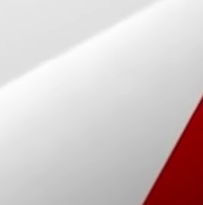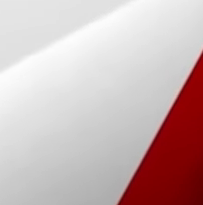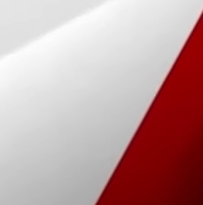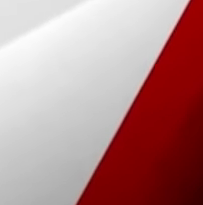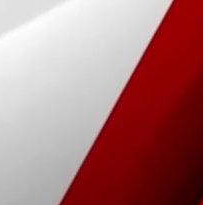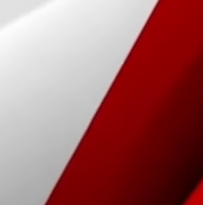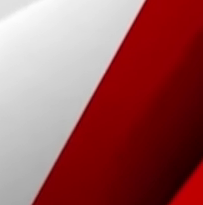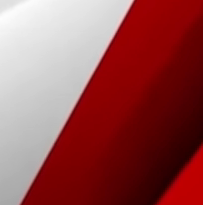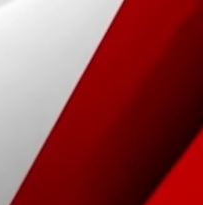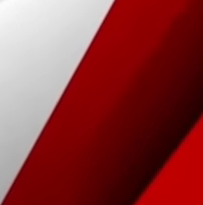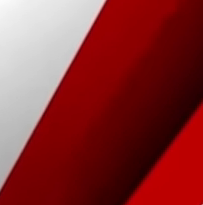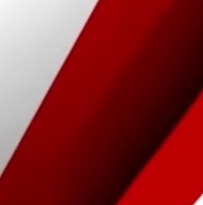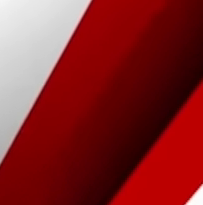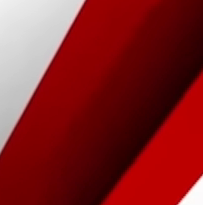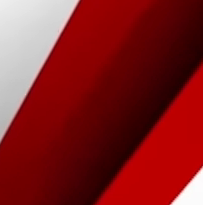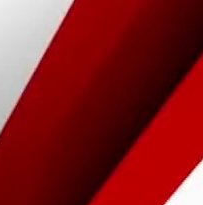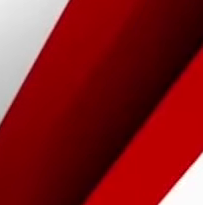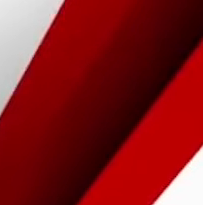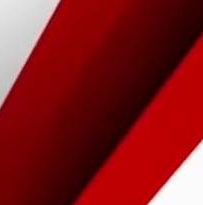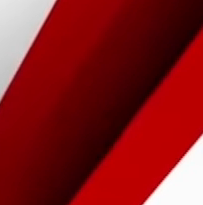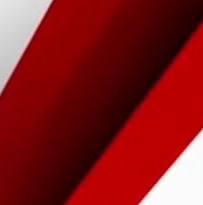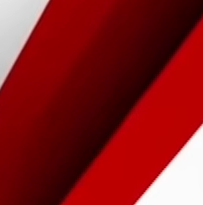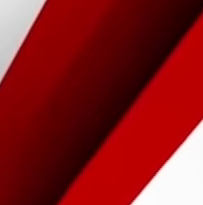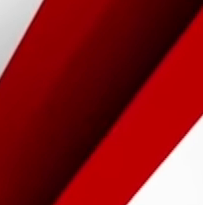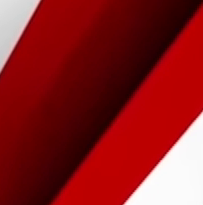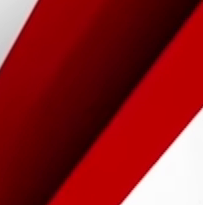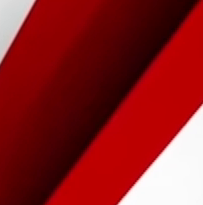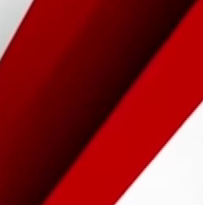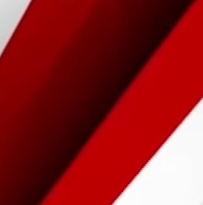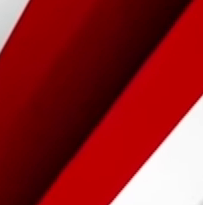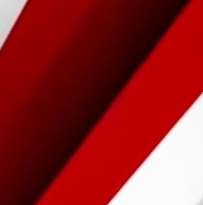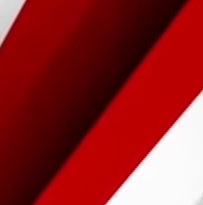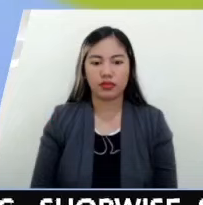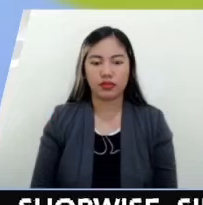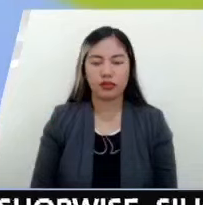Ito ang GMA Regional TV News.